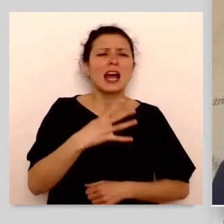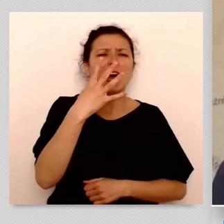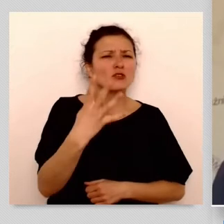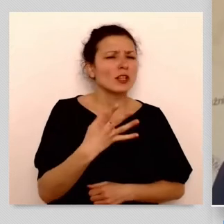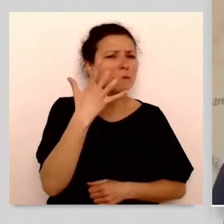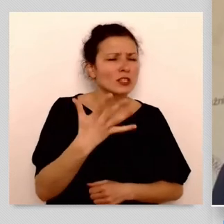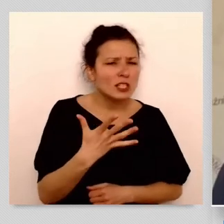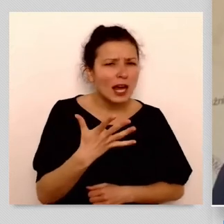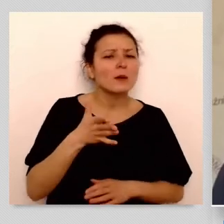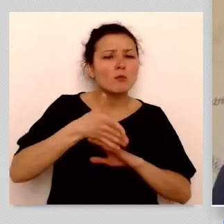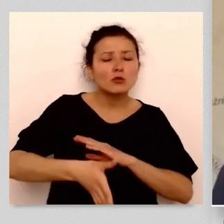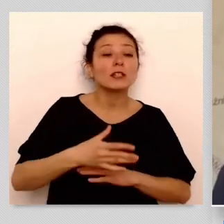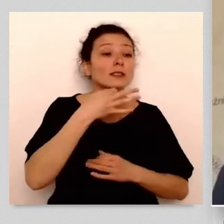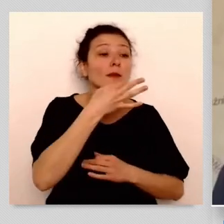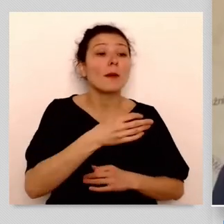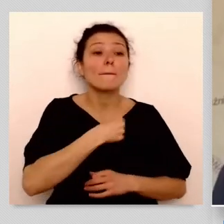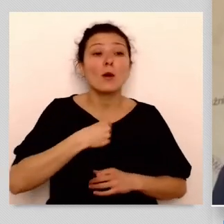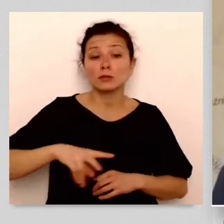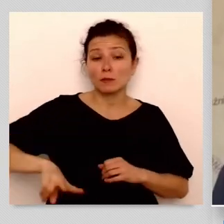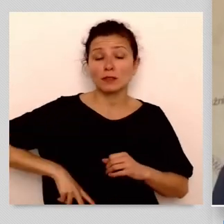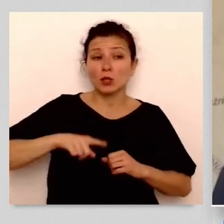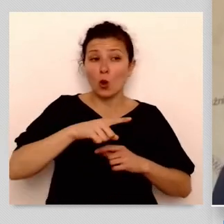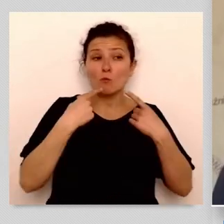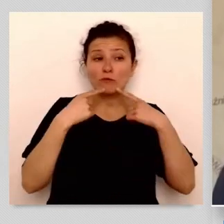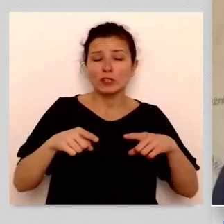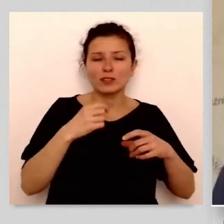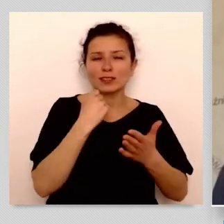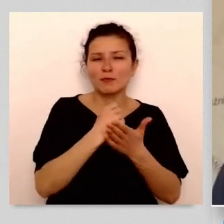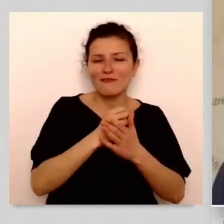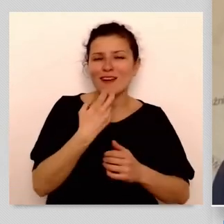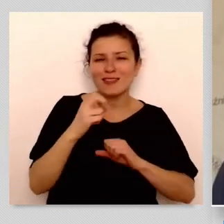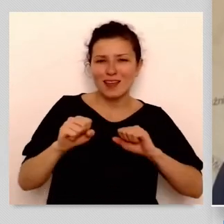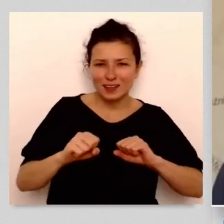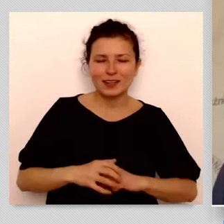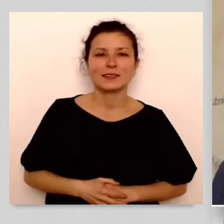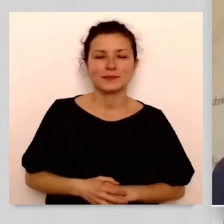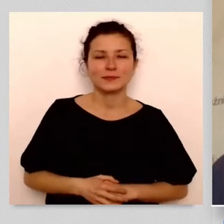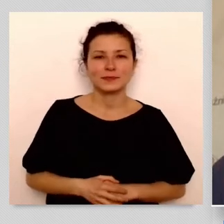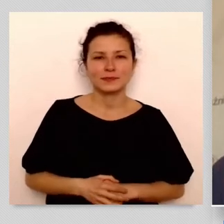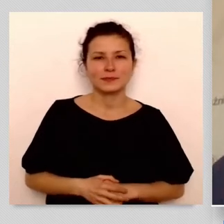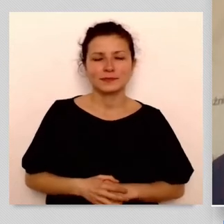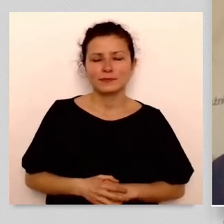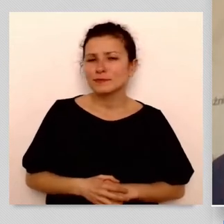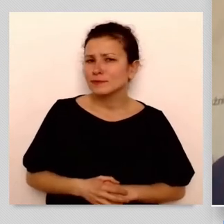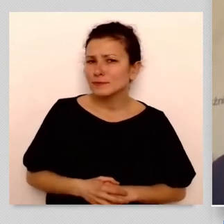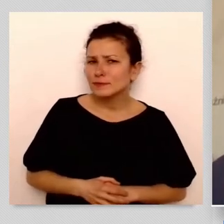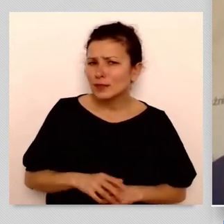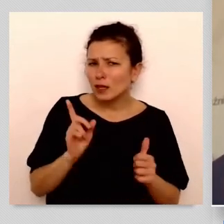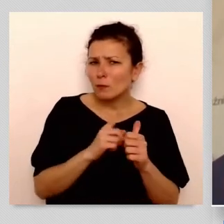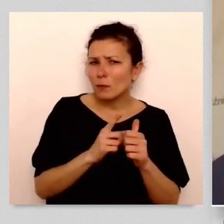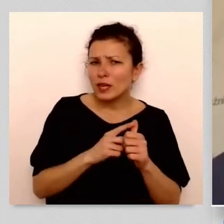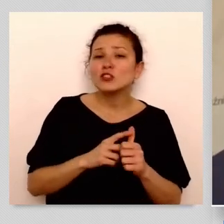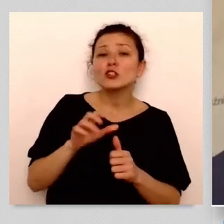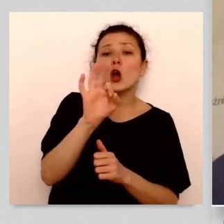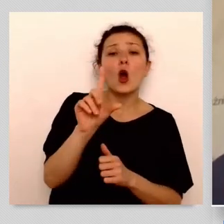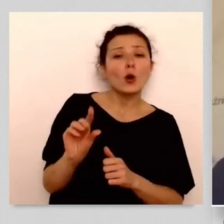zapytałem polskiego ministra odpowiedzialnego między innymi za kwestie energetyczne, Czy po pierwsze odnawialne źródła